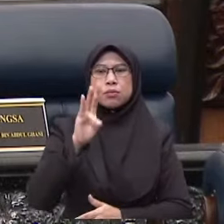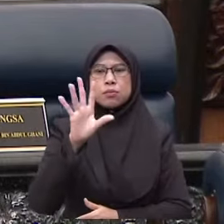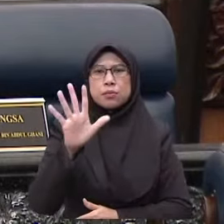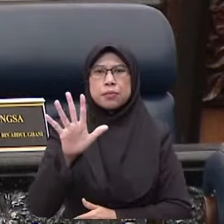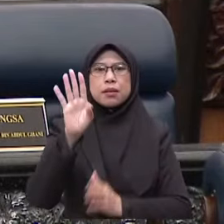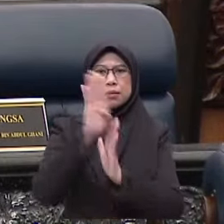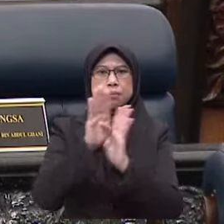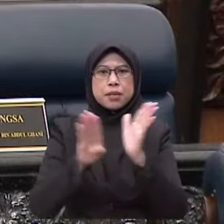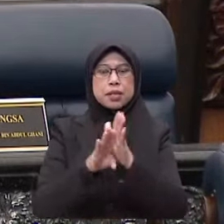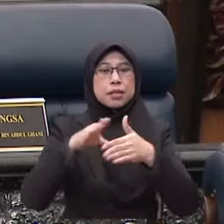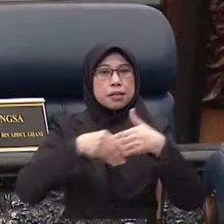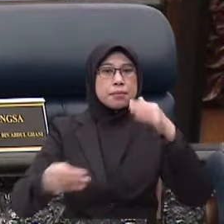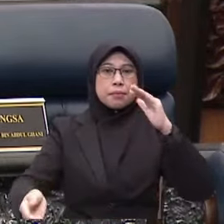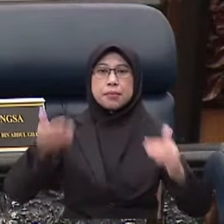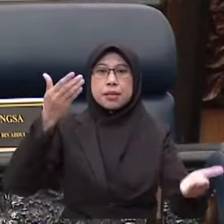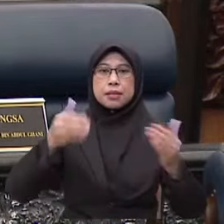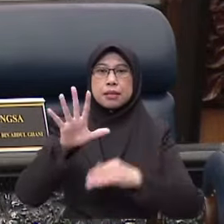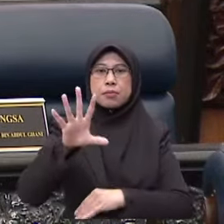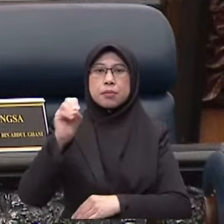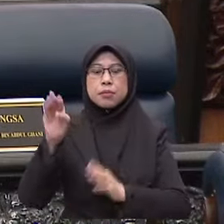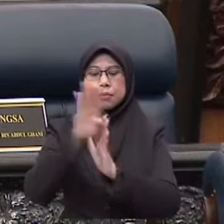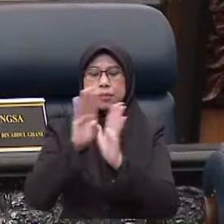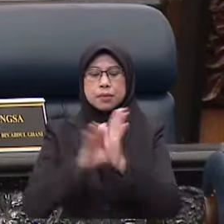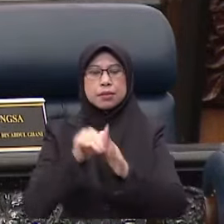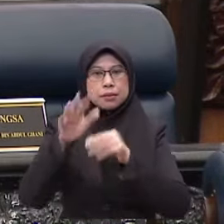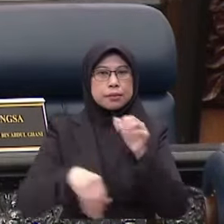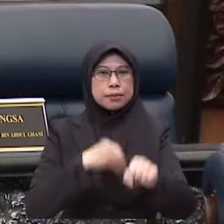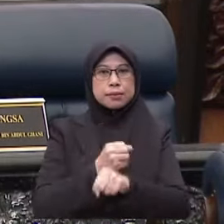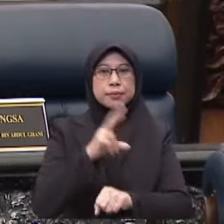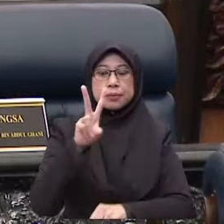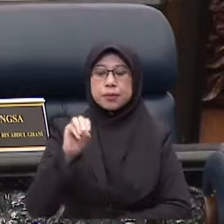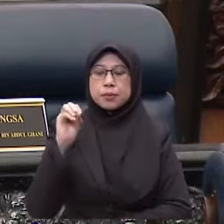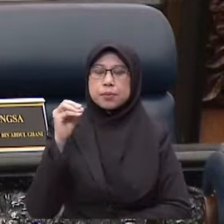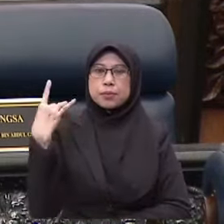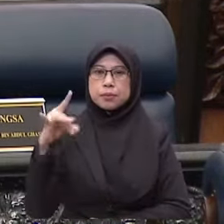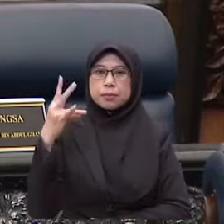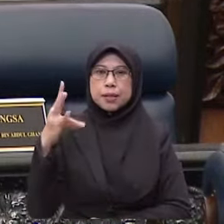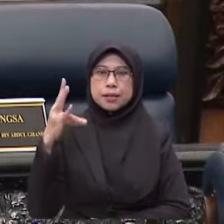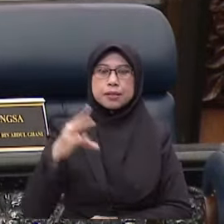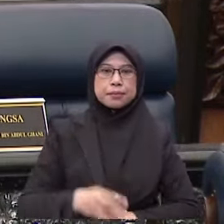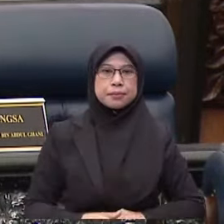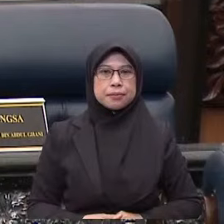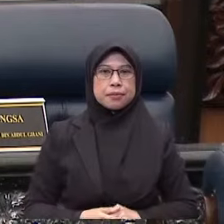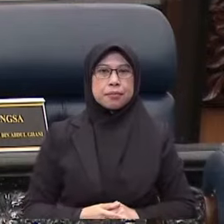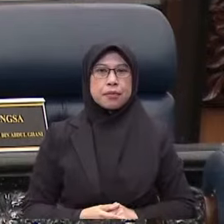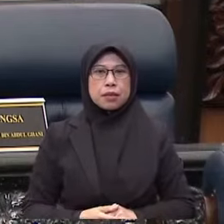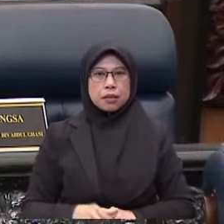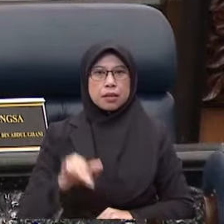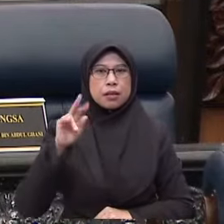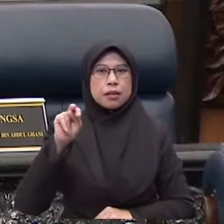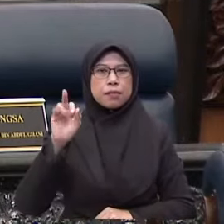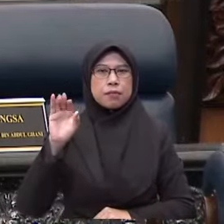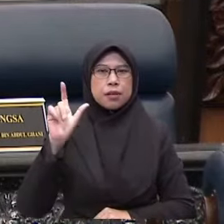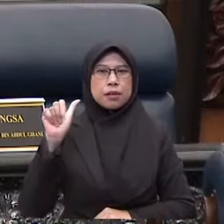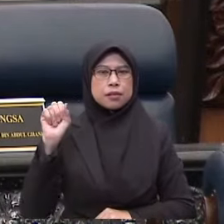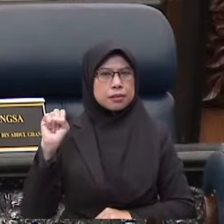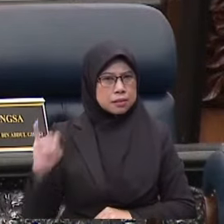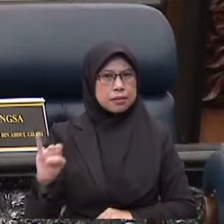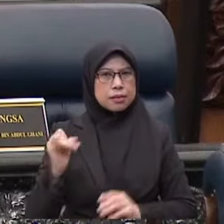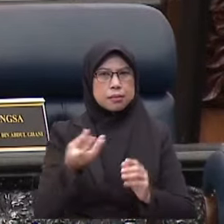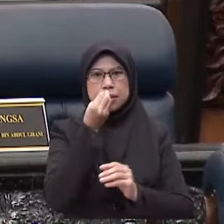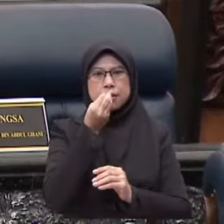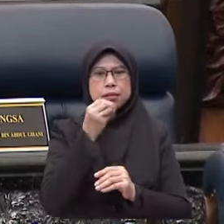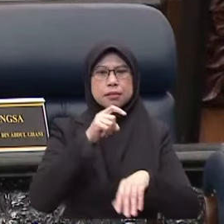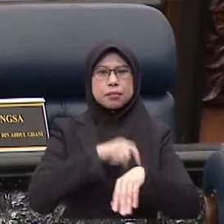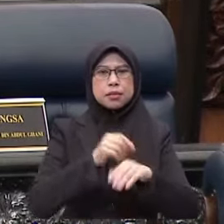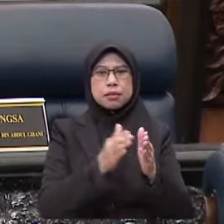bilion berbanding 50 bilion pada tahun 2017 ini akan meningkatkan inflasi makanan dalam tempoh